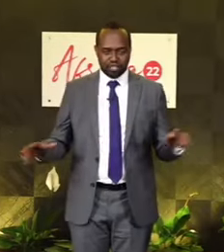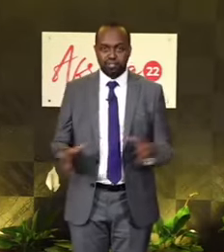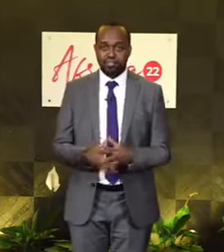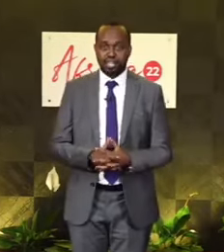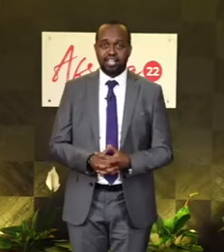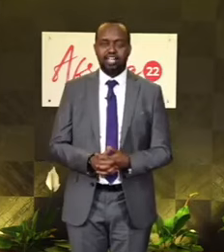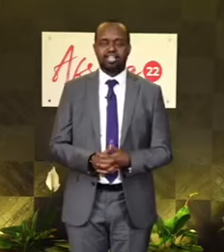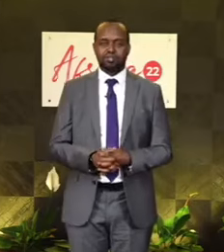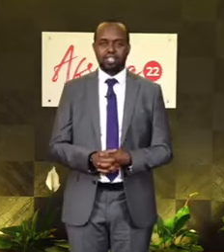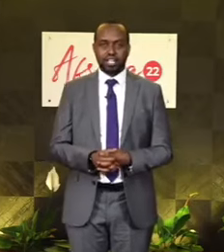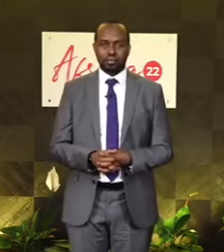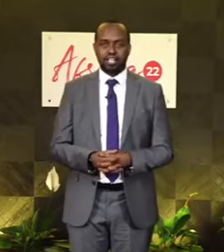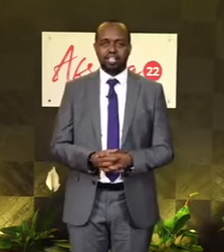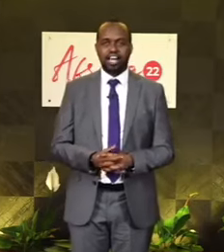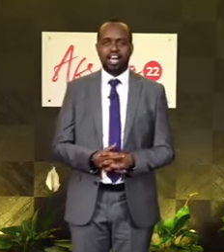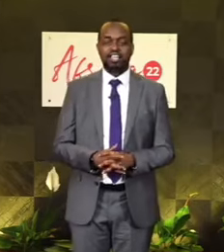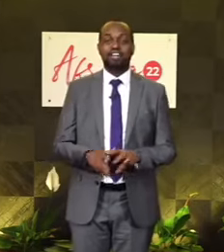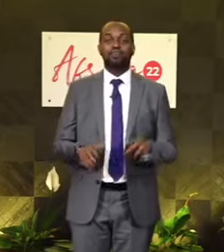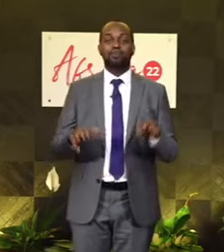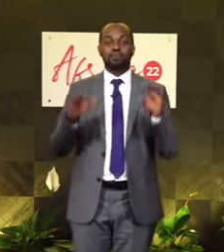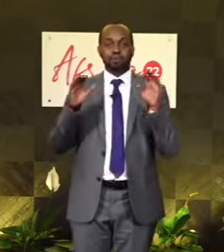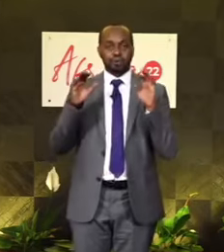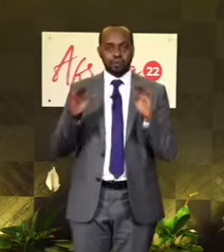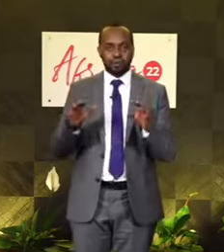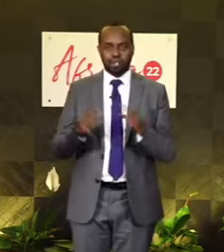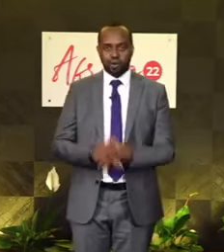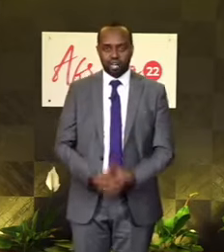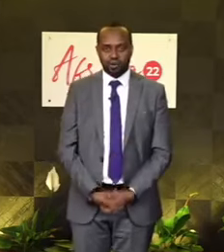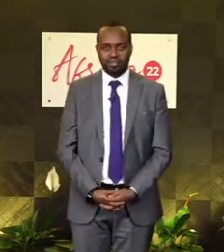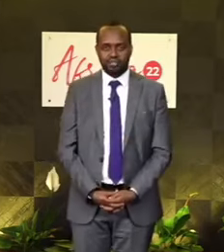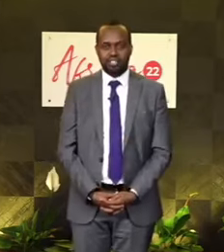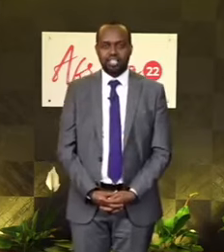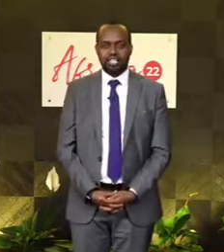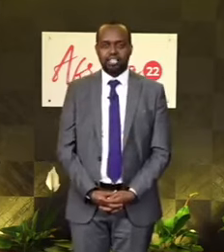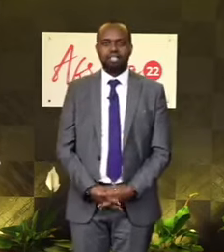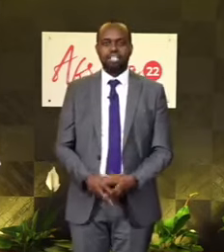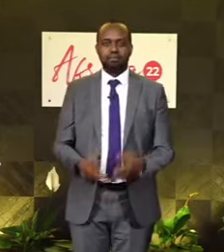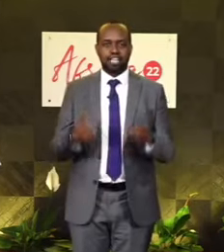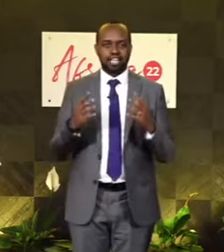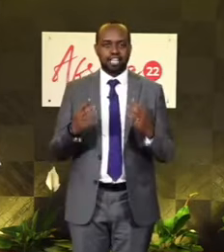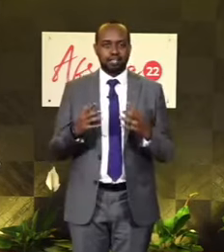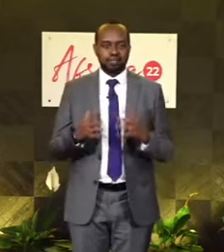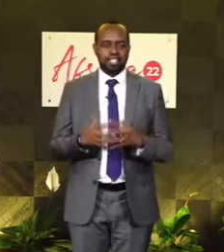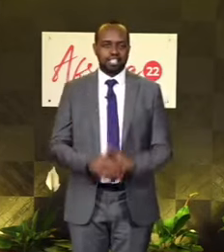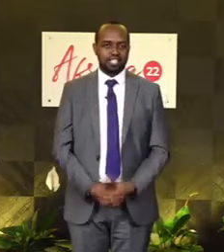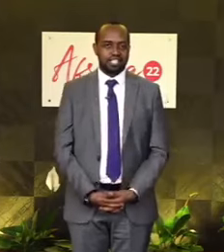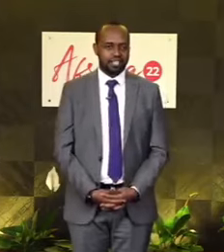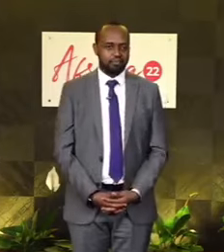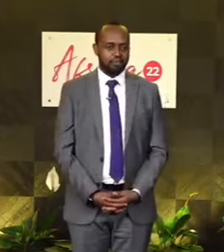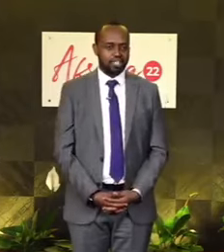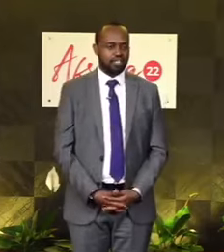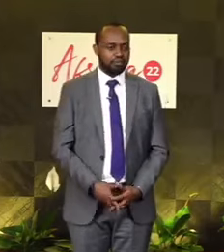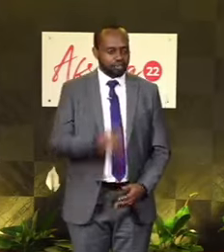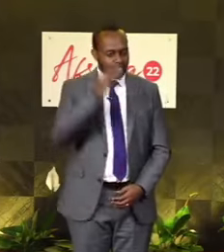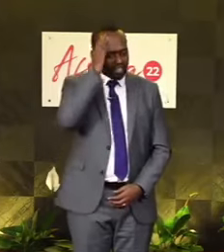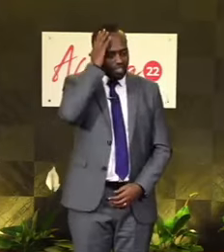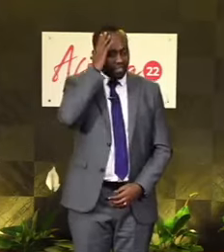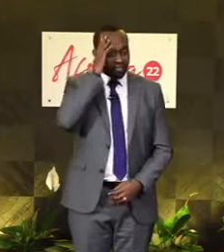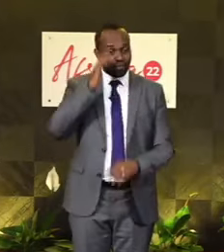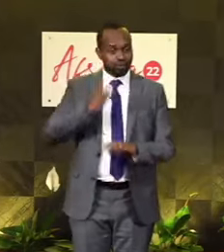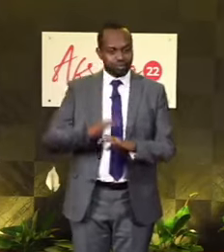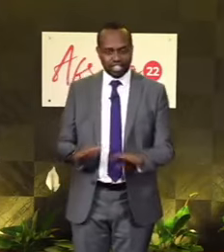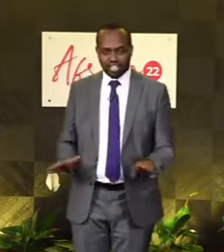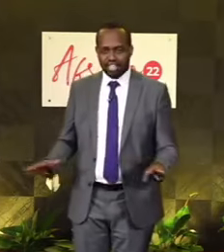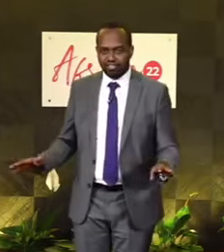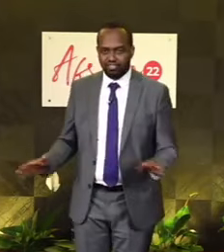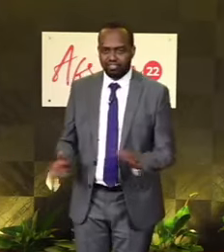hano muri studio aka kanya tuyiramya ari nako kuri mu rugo iwawe. Ibi ni ibihe byiza. Petero byamugeze yaravuga